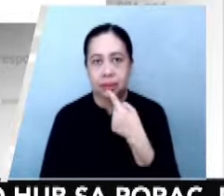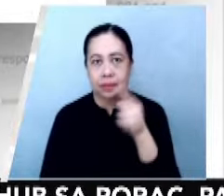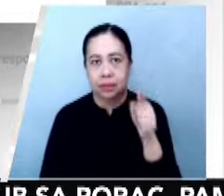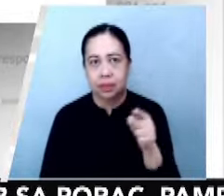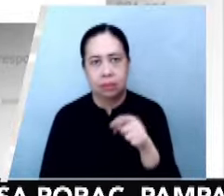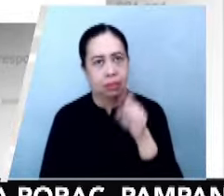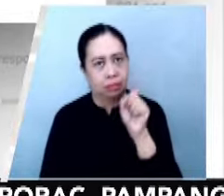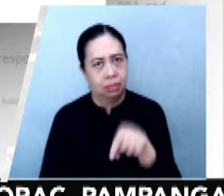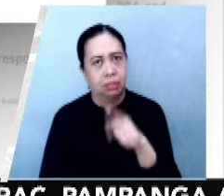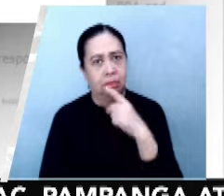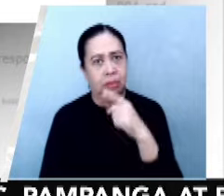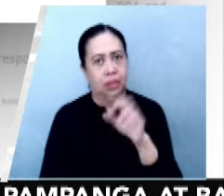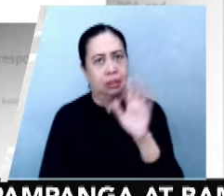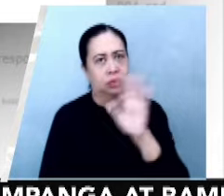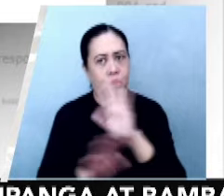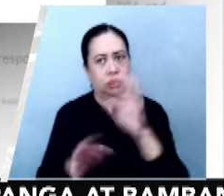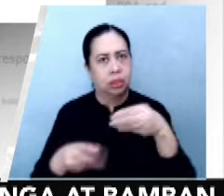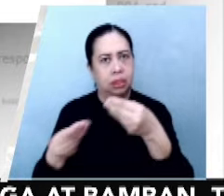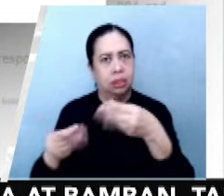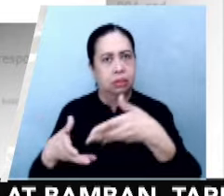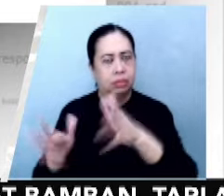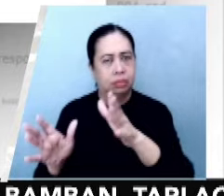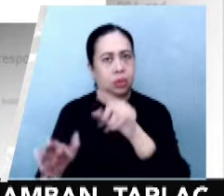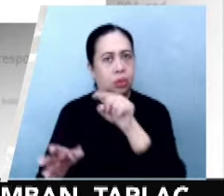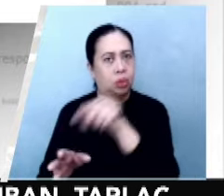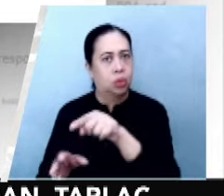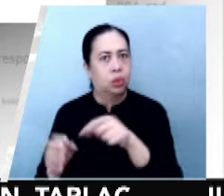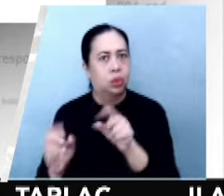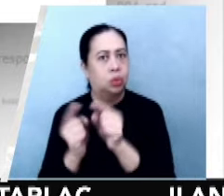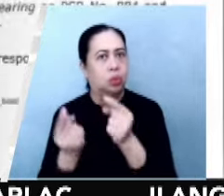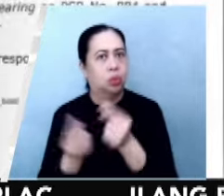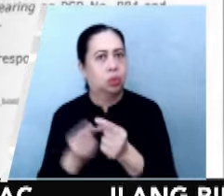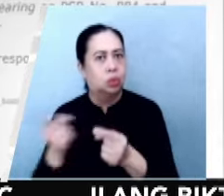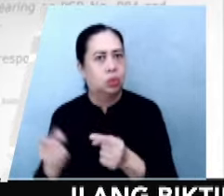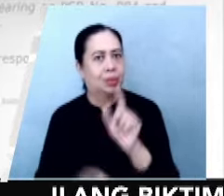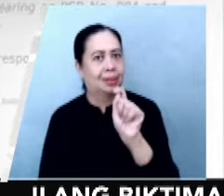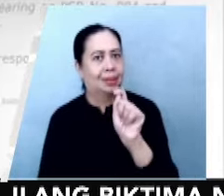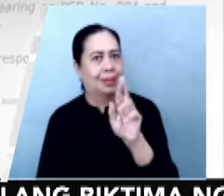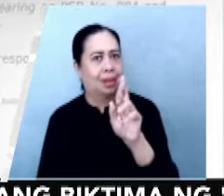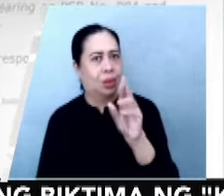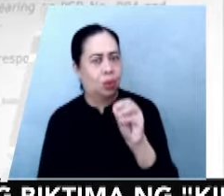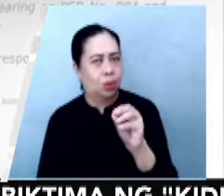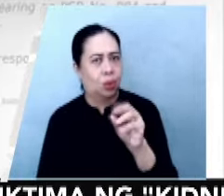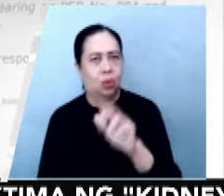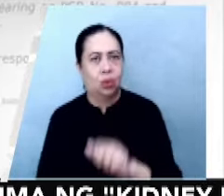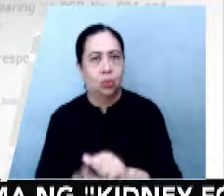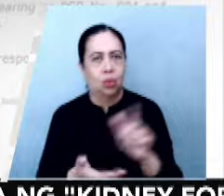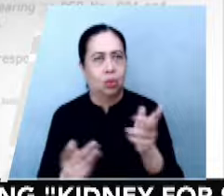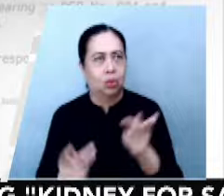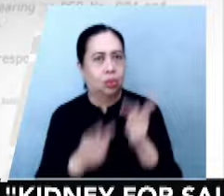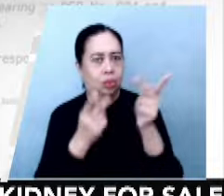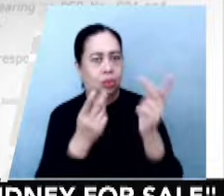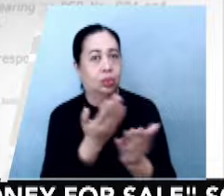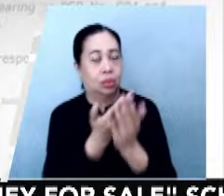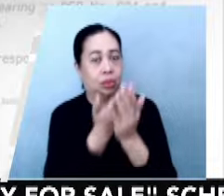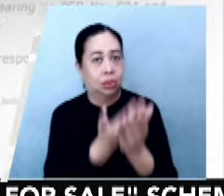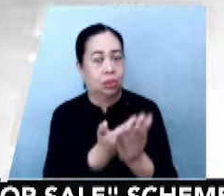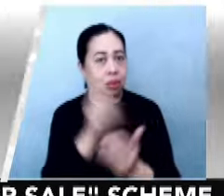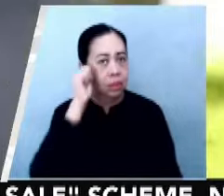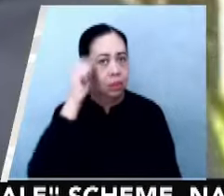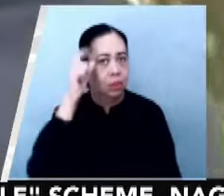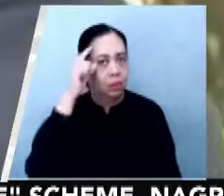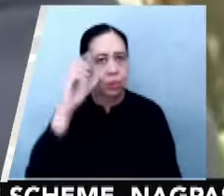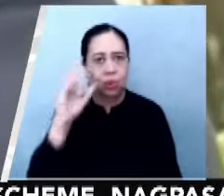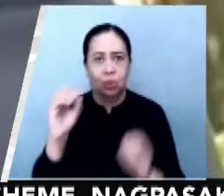nararapat i-deny ng kataas-taasang hukuman ang hiling na TRO at ibasura ang petisyon ni Quiboloy dahil sa kawalan ng